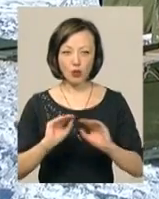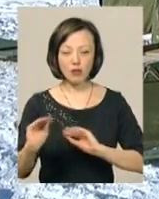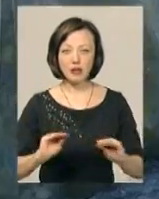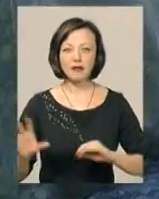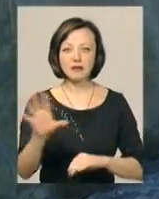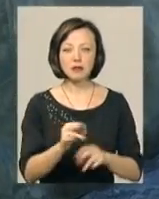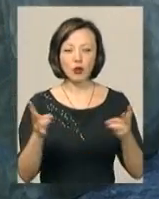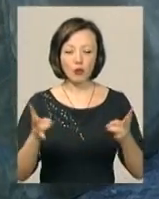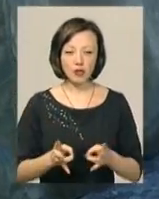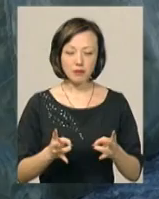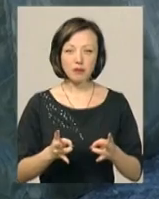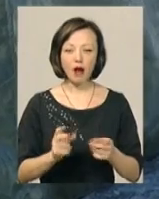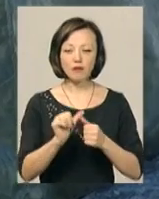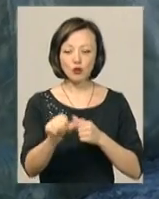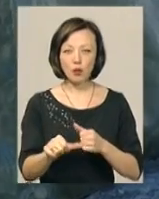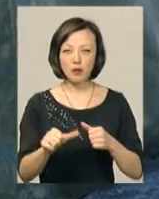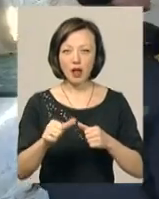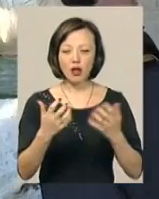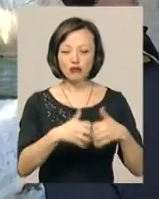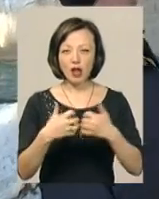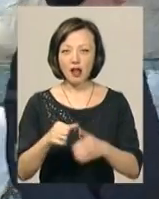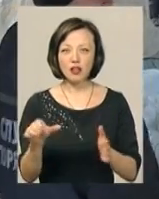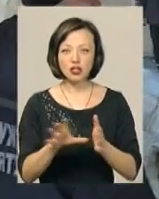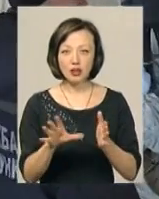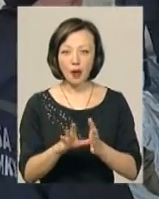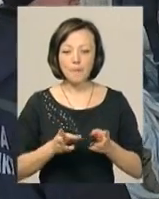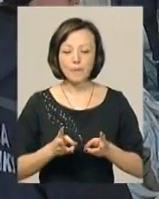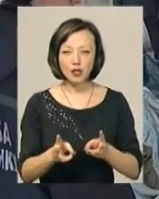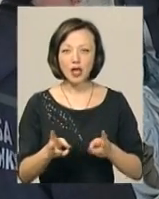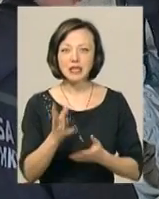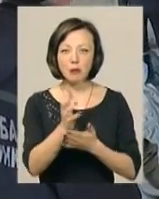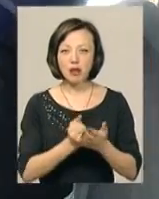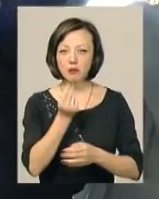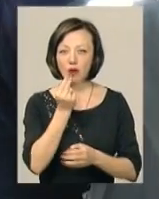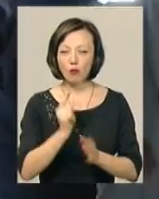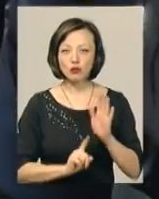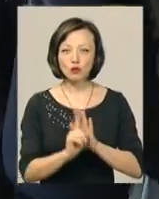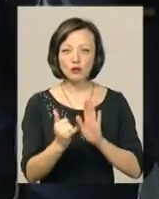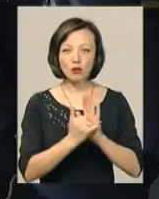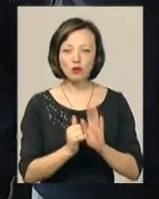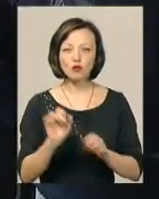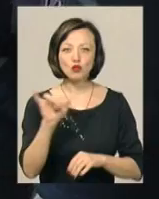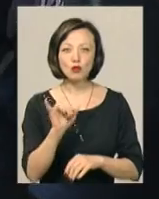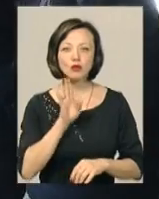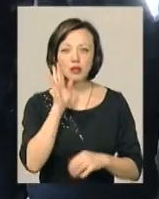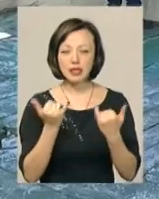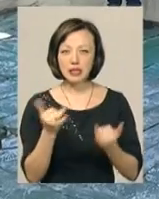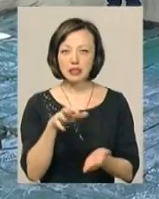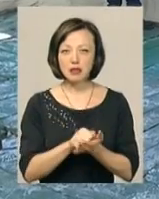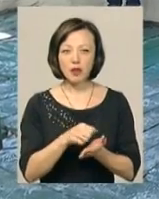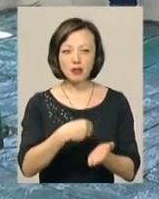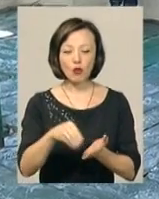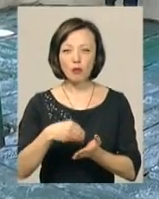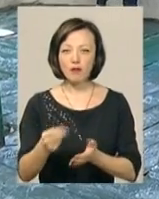обладнали усім необхідним – автономні джерела живлення, пічка та запас провіанту. Їх почнуть встановлювати у суботу зранку, а нині займаються